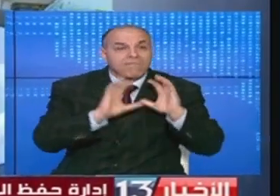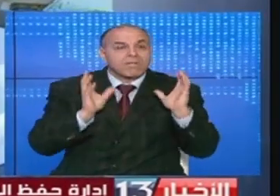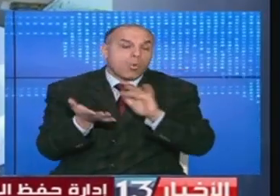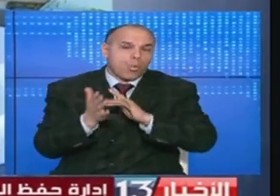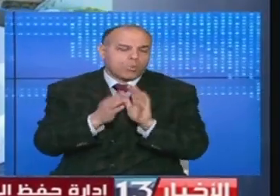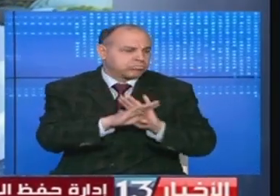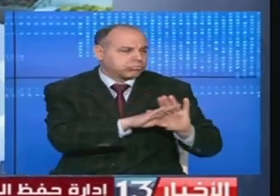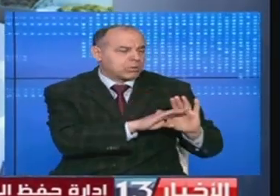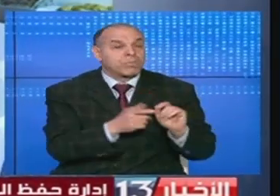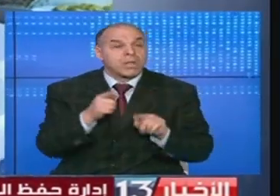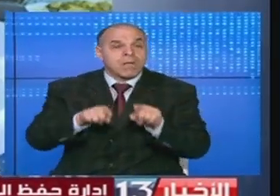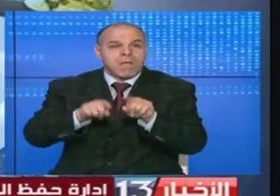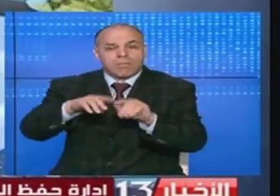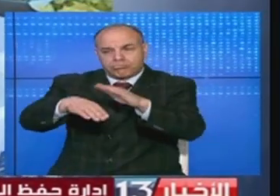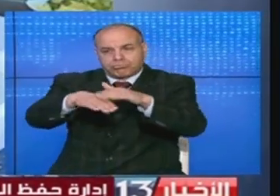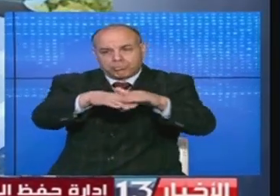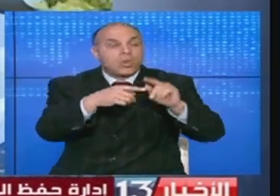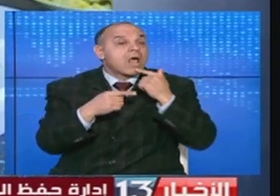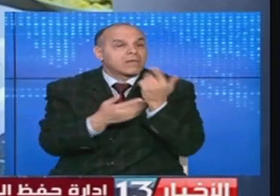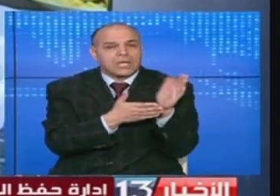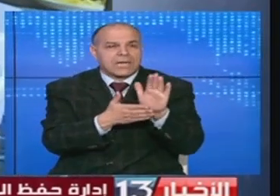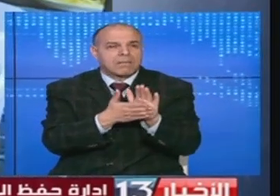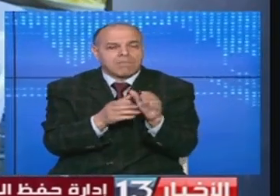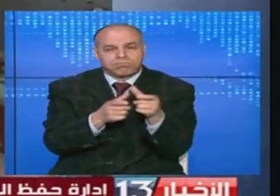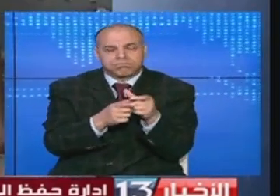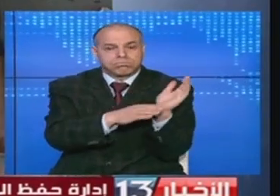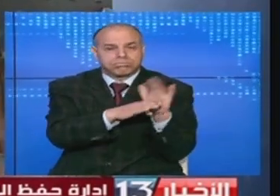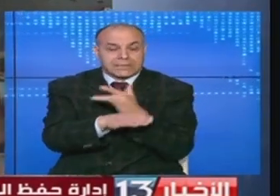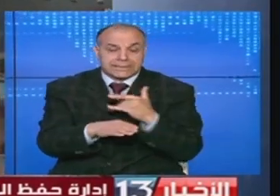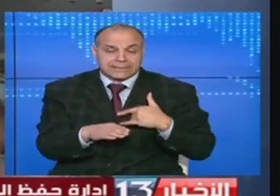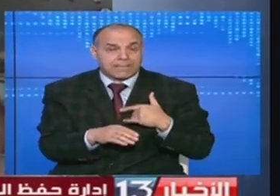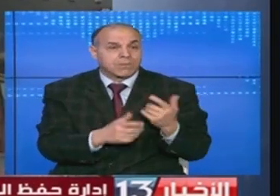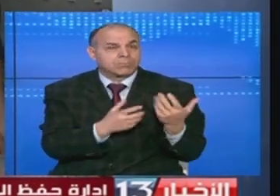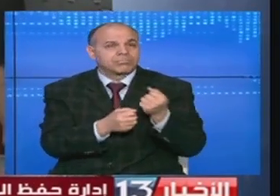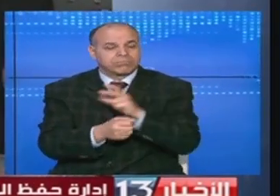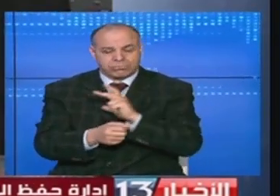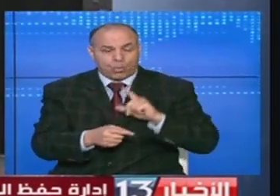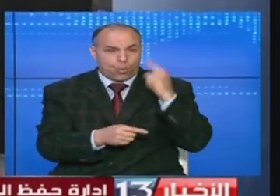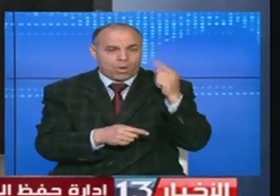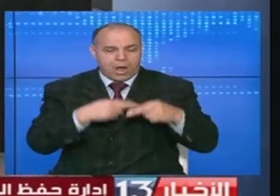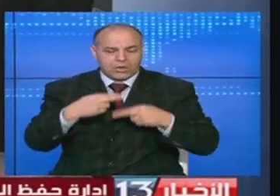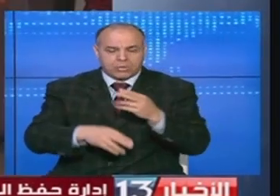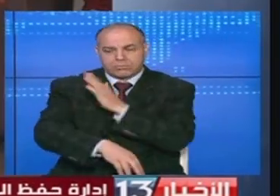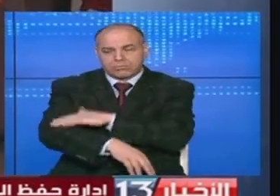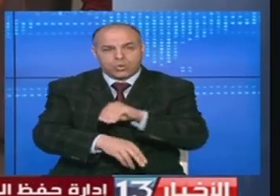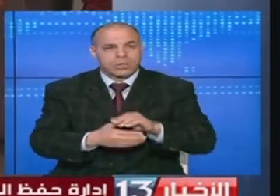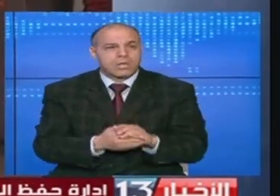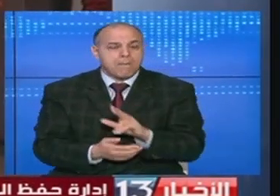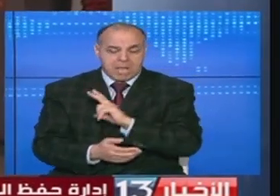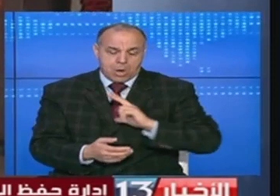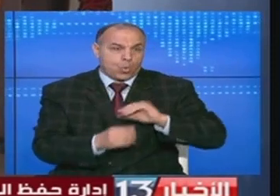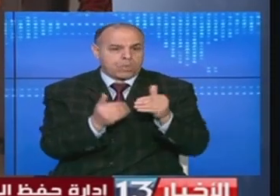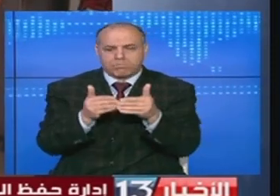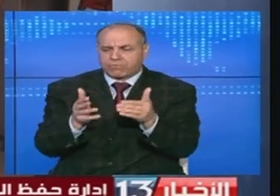عام تلك بعض التوصيات التي تقدمها فرق وحفظ الصحه ال اصحاب المطاعم والعاملين بها المحلات هذه